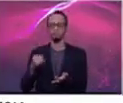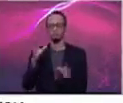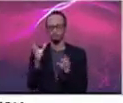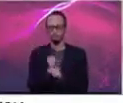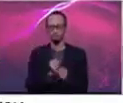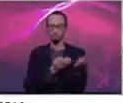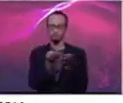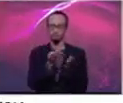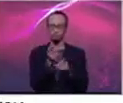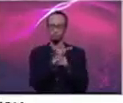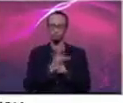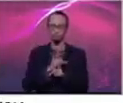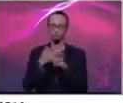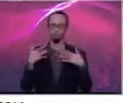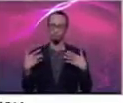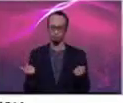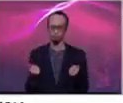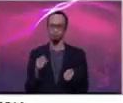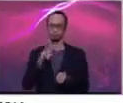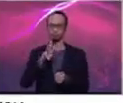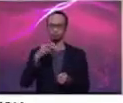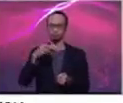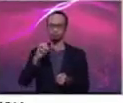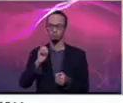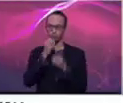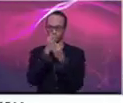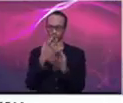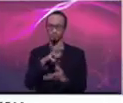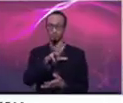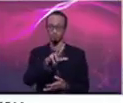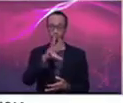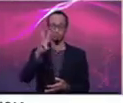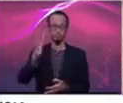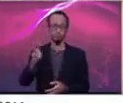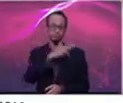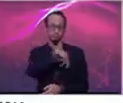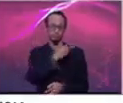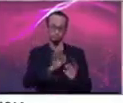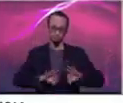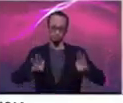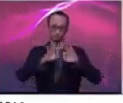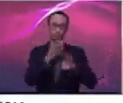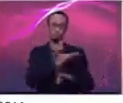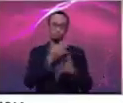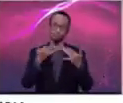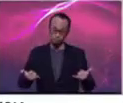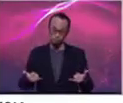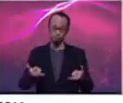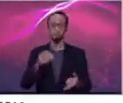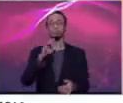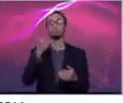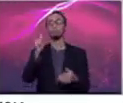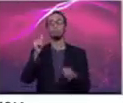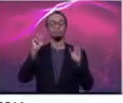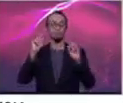perkidmatan penjagaan kesihatan menurut WHO daripada 36 Hospital utama di Gaza hanya 10 yang tinggal dan tidak